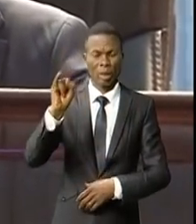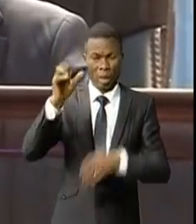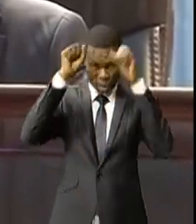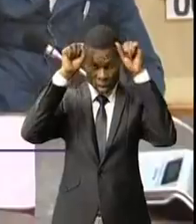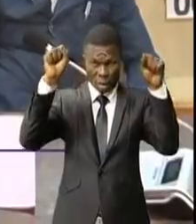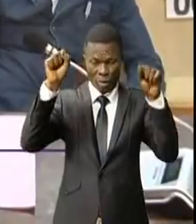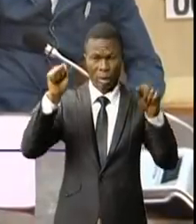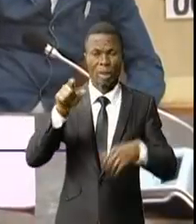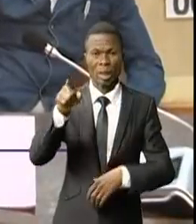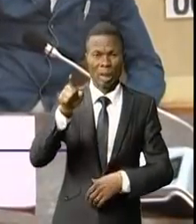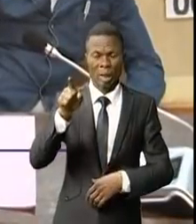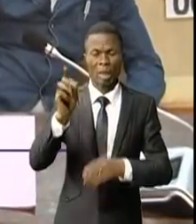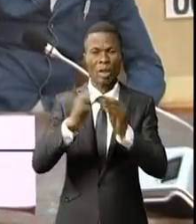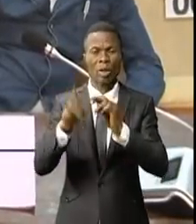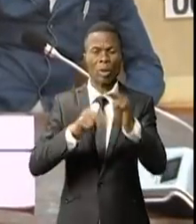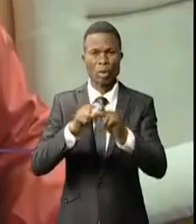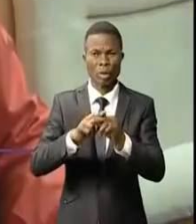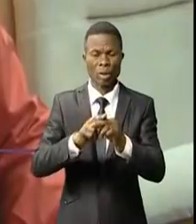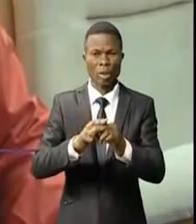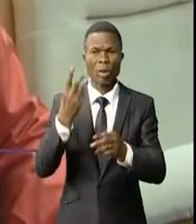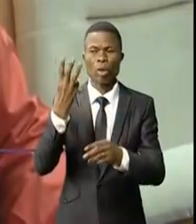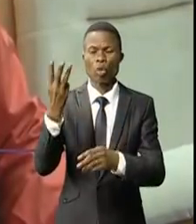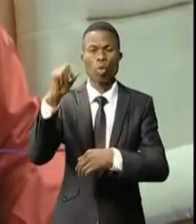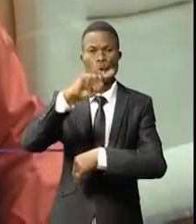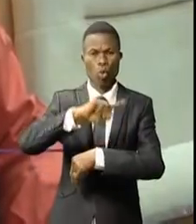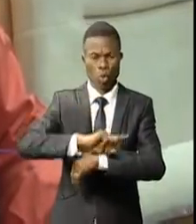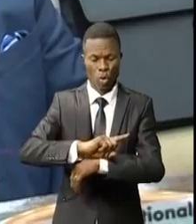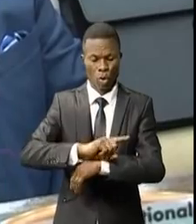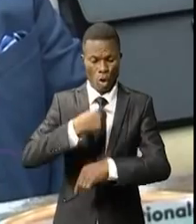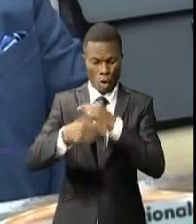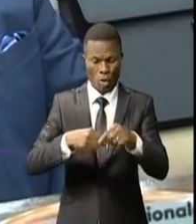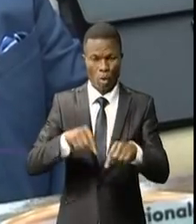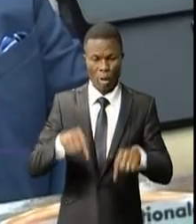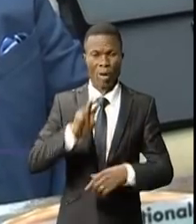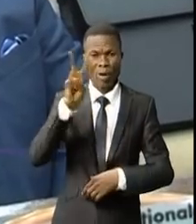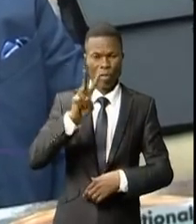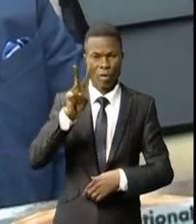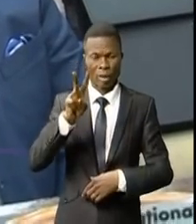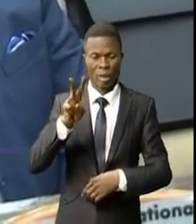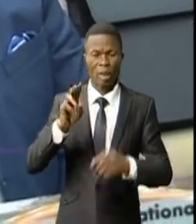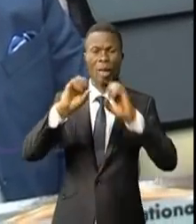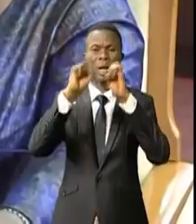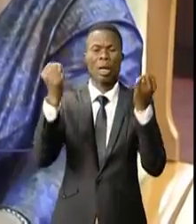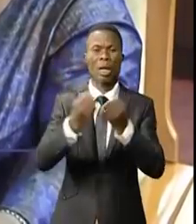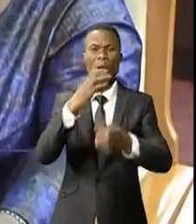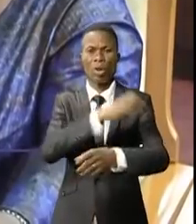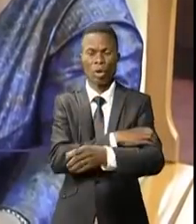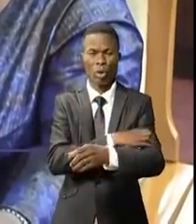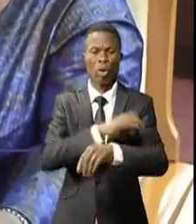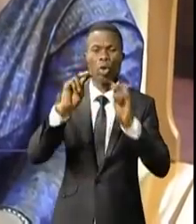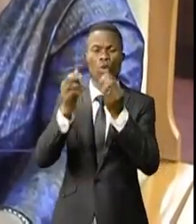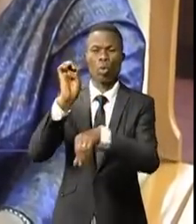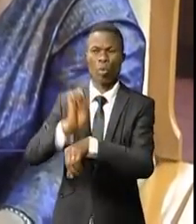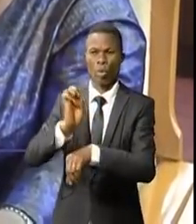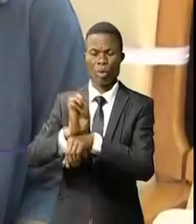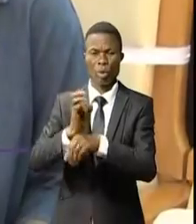l'Assemblée nationale a accordé 72 heures de ce vendredi 1er octobre à la société civile et aux confessions religieuses